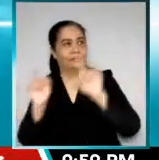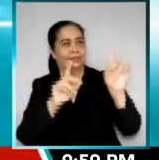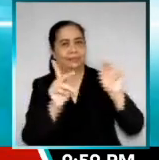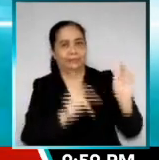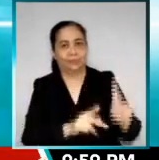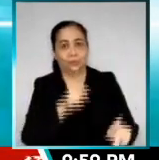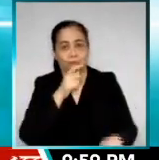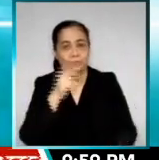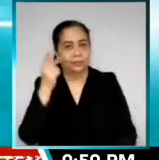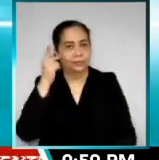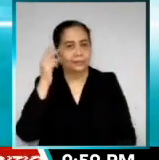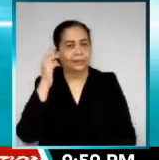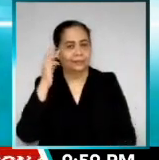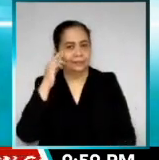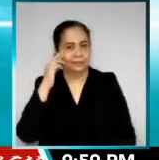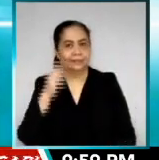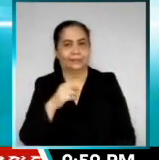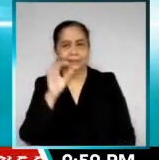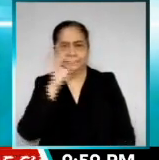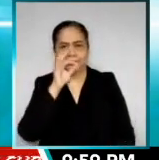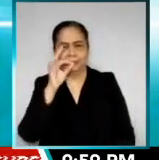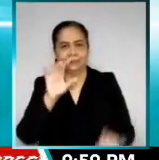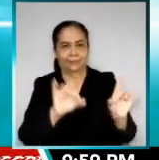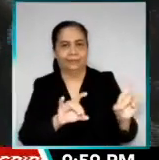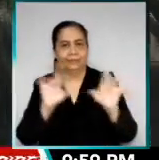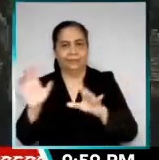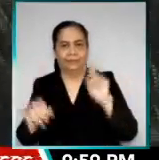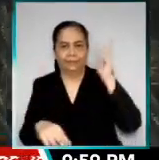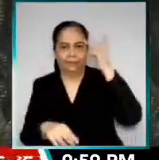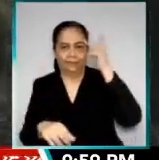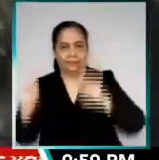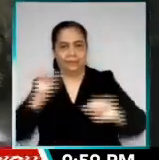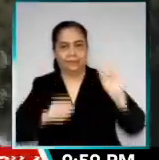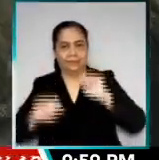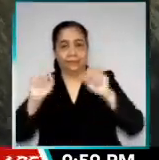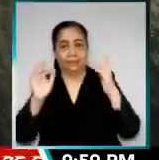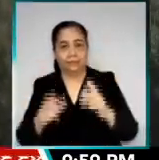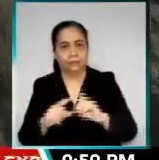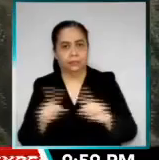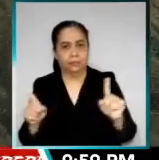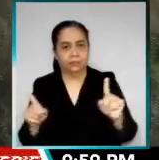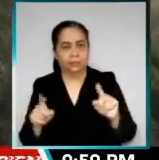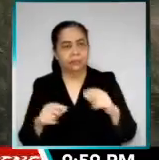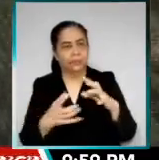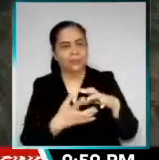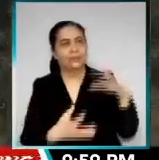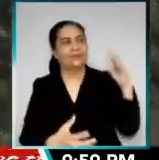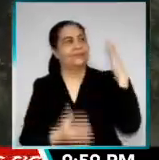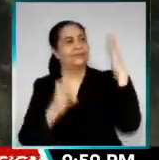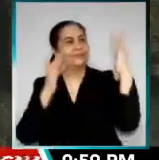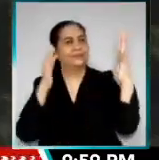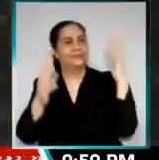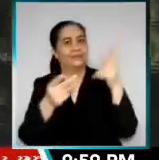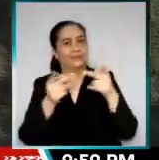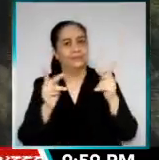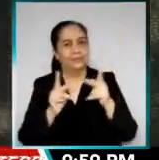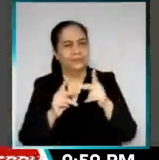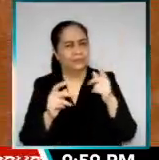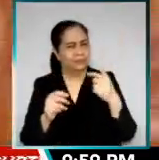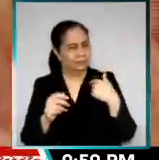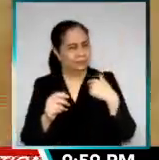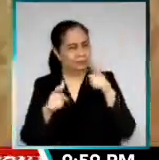Reyes, isang Filipina-Australian political scientist. Pero ang hitik na kagubatan ng lugar, tila may ibang pakay sa